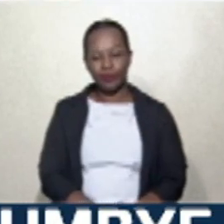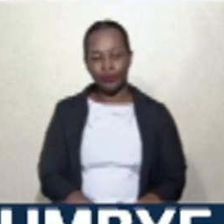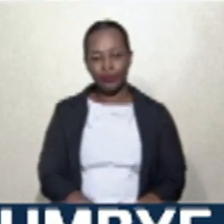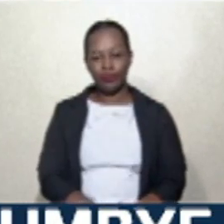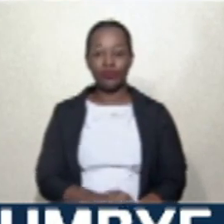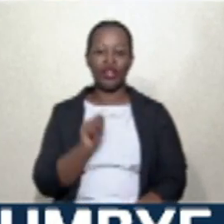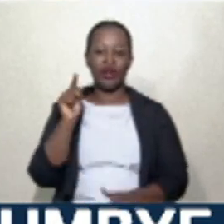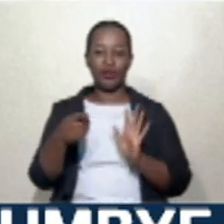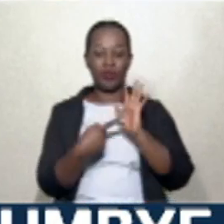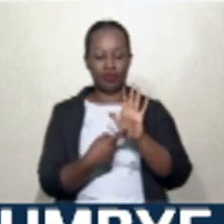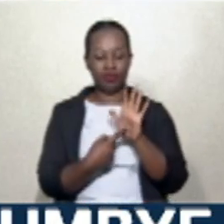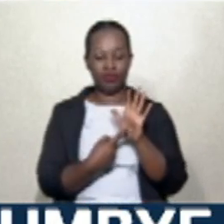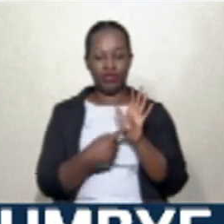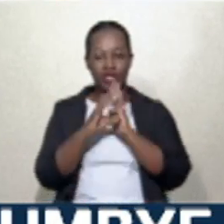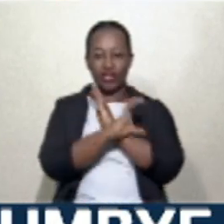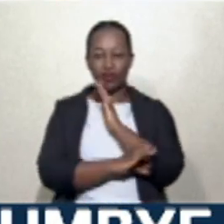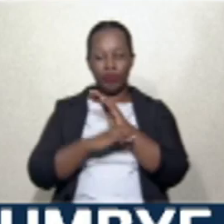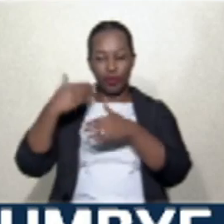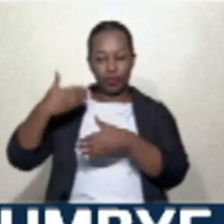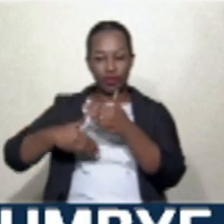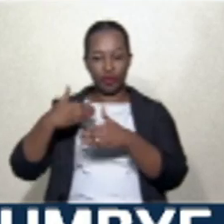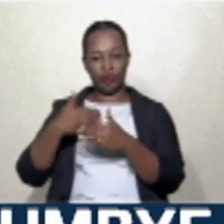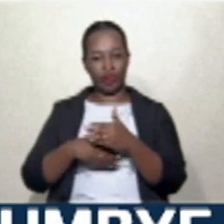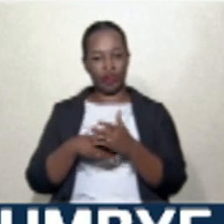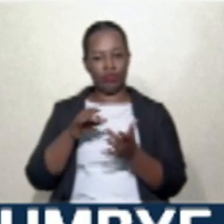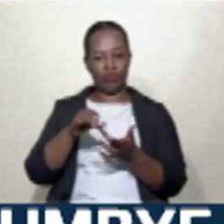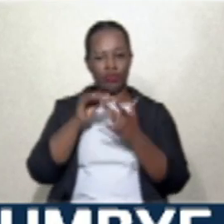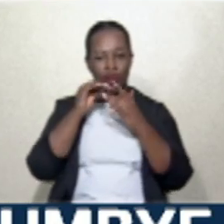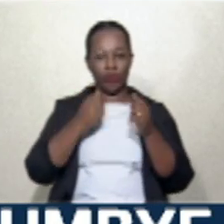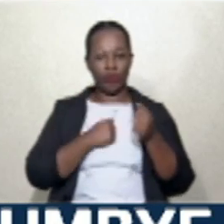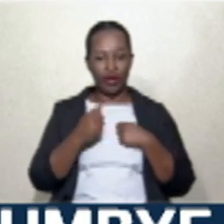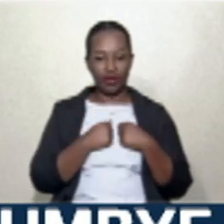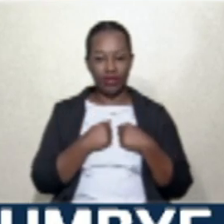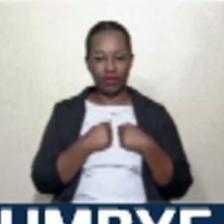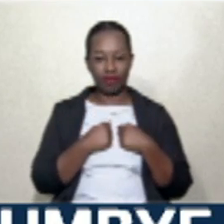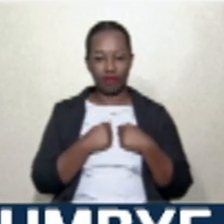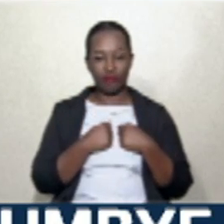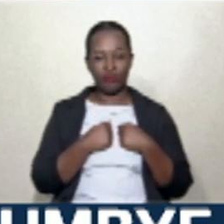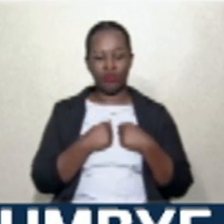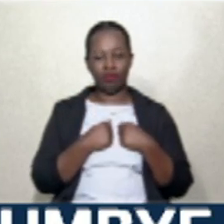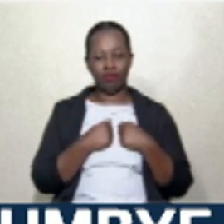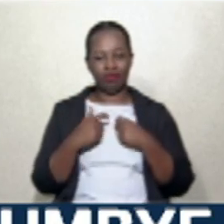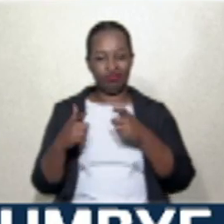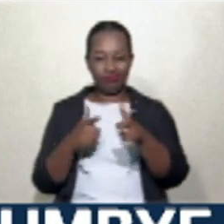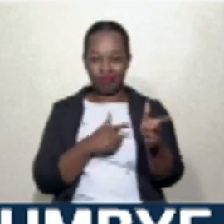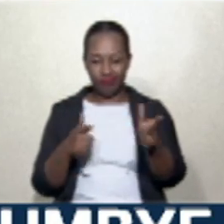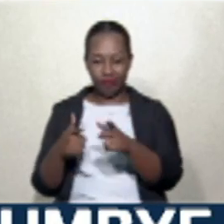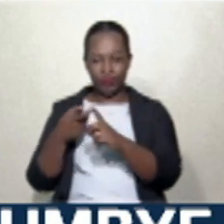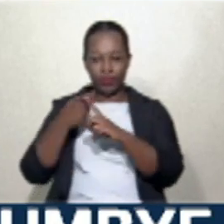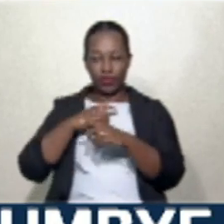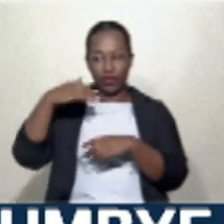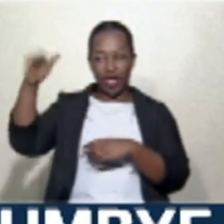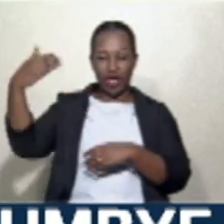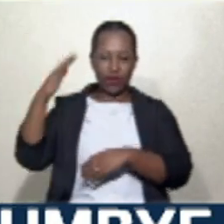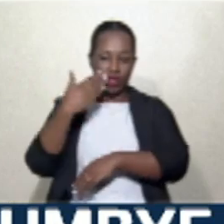Ibi byerekanye ko ibihugu by'ibituranyi by'umwihariko Rwanda rugabwaho ibitero biturutse hakurya